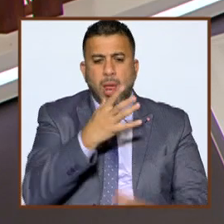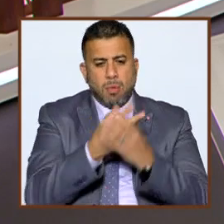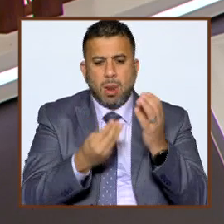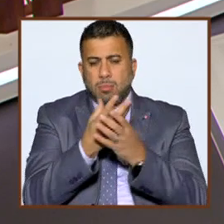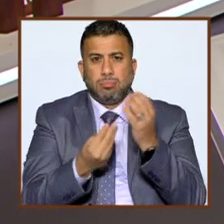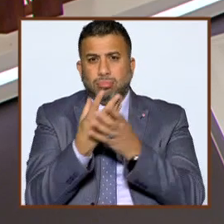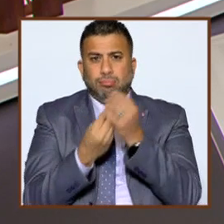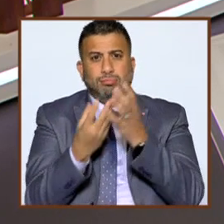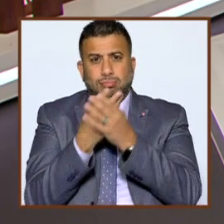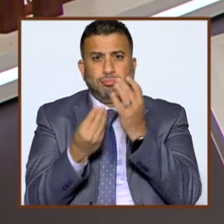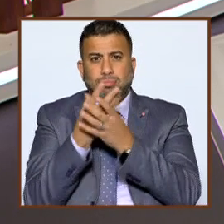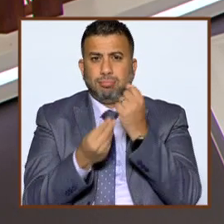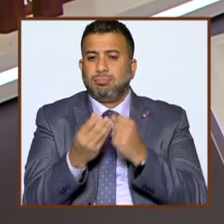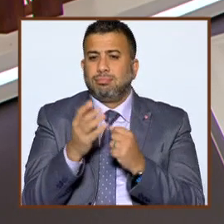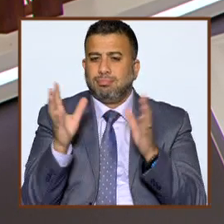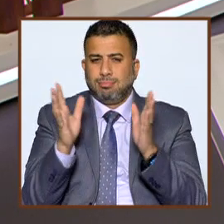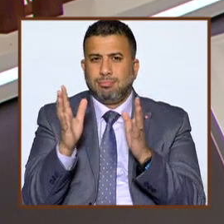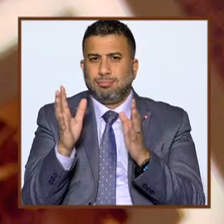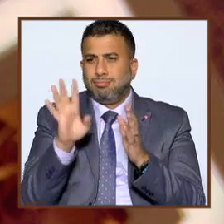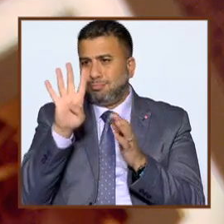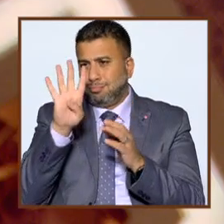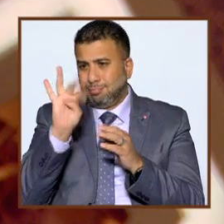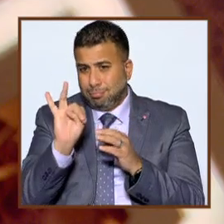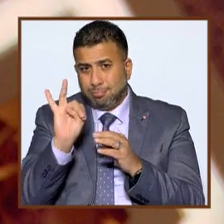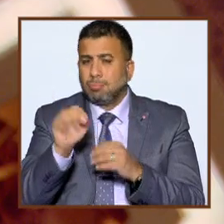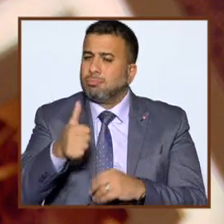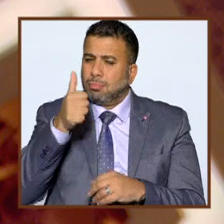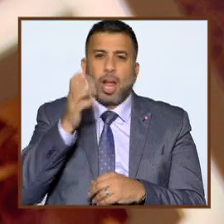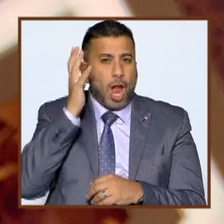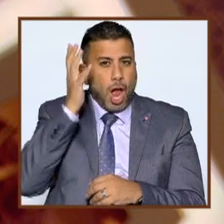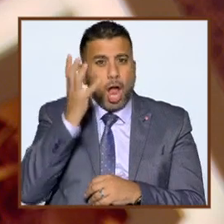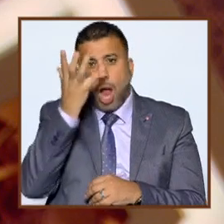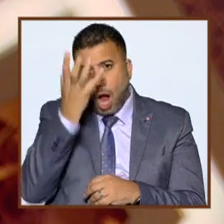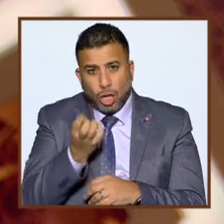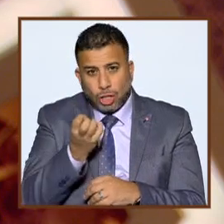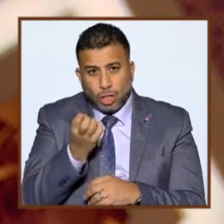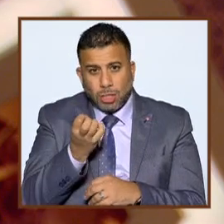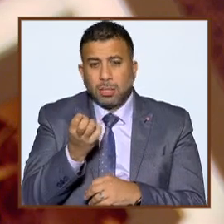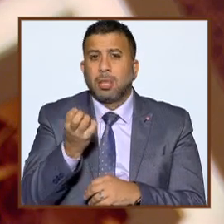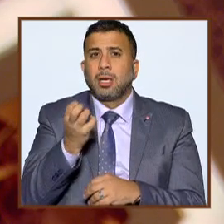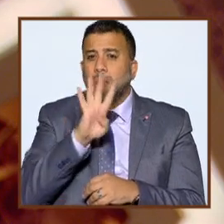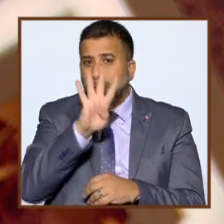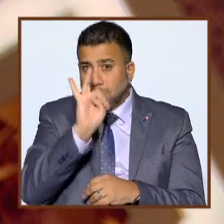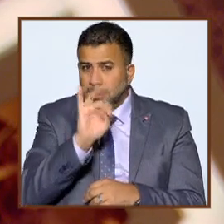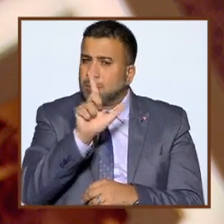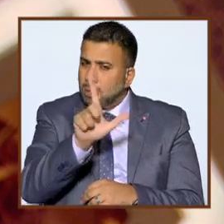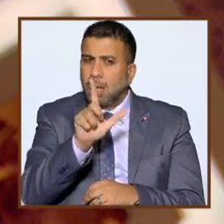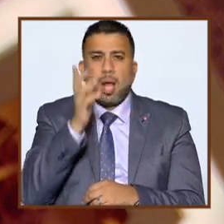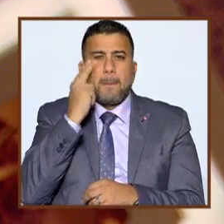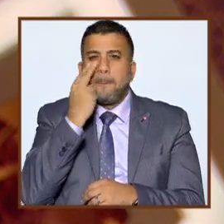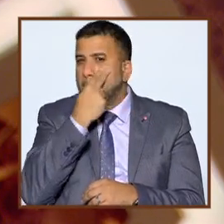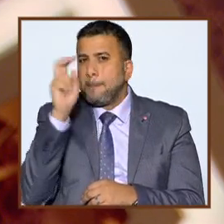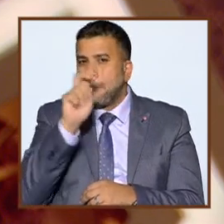وأولادك من القصر والجمع هذا مشروع ولله الحمد، صليت المغرب 3 ركعات ثم صليتي